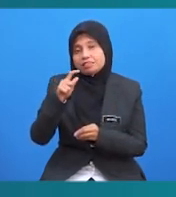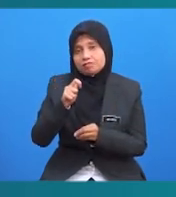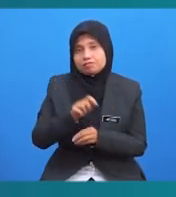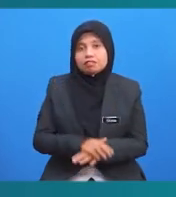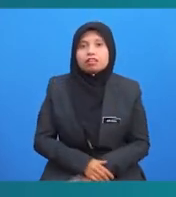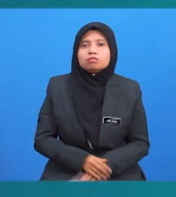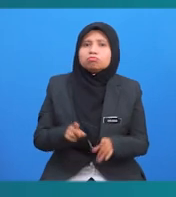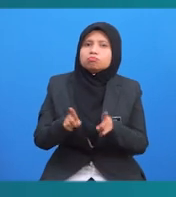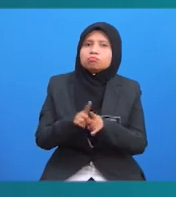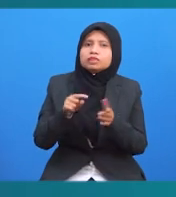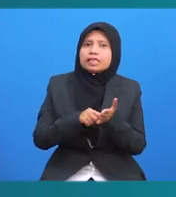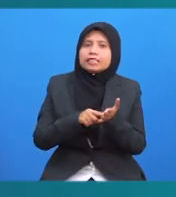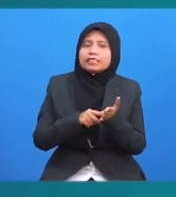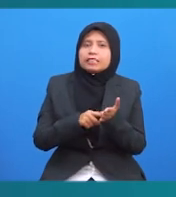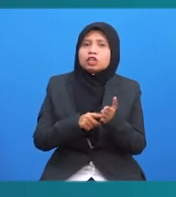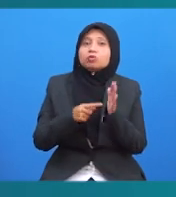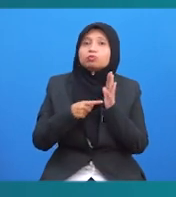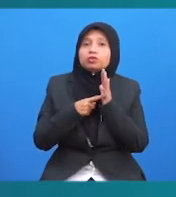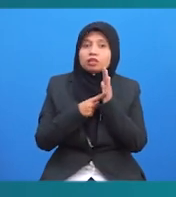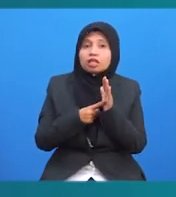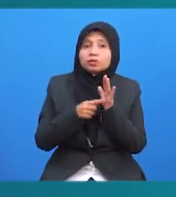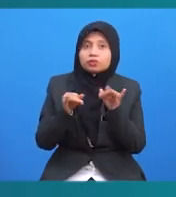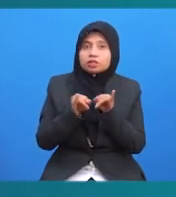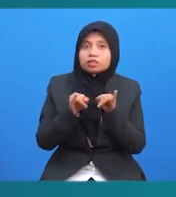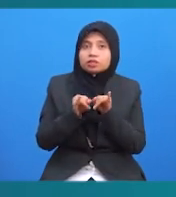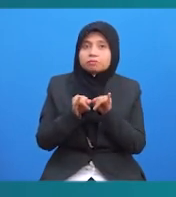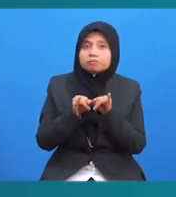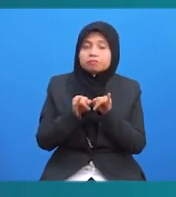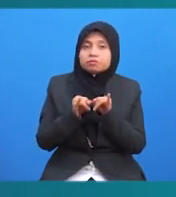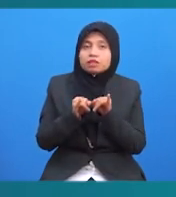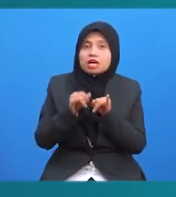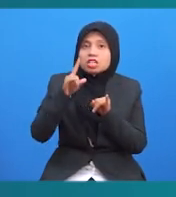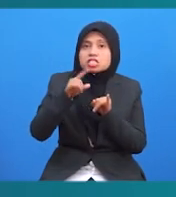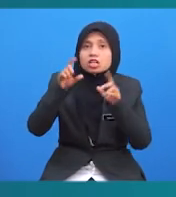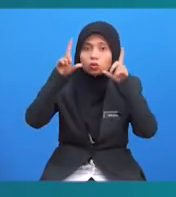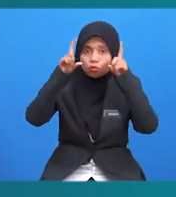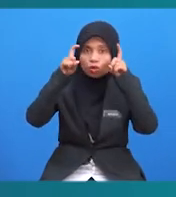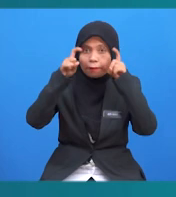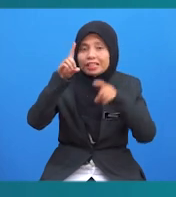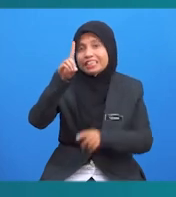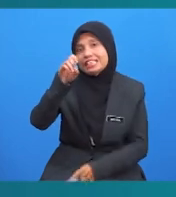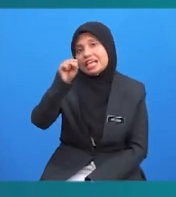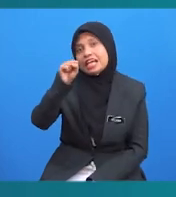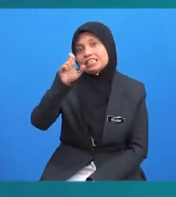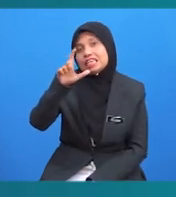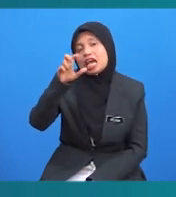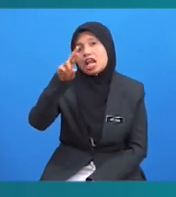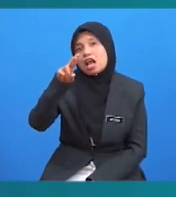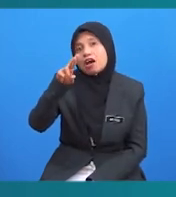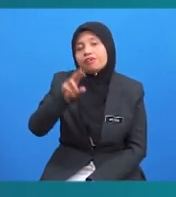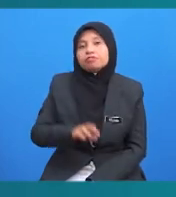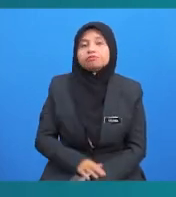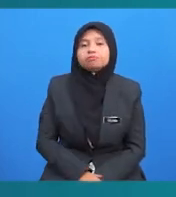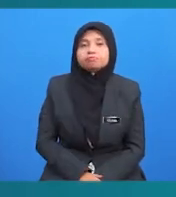Bersama-sama ini, saya sertakan juga pada slide gambar sebuah kamera DSLR dari pelbagai sudut.